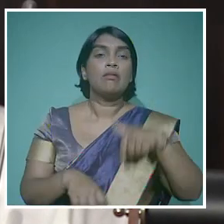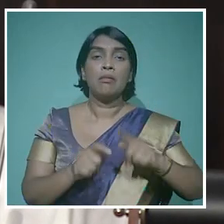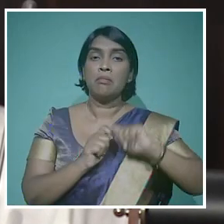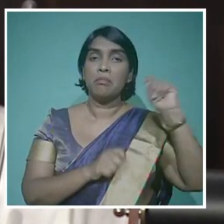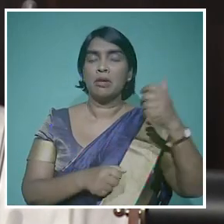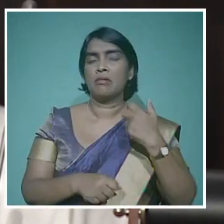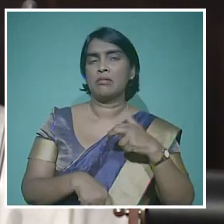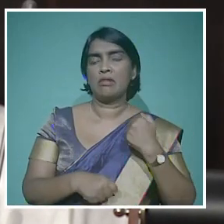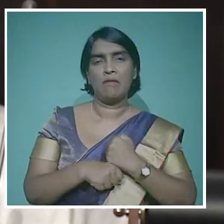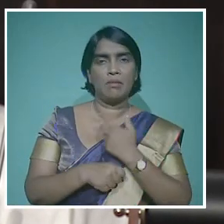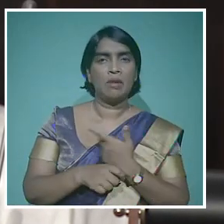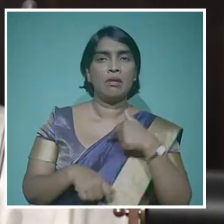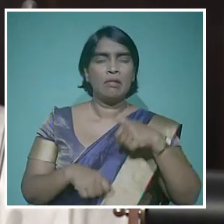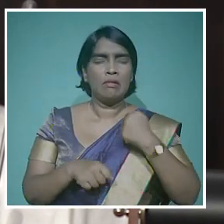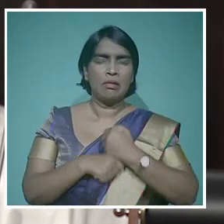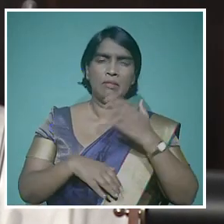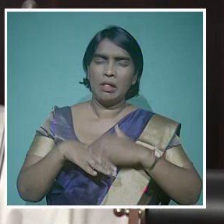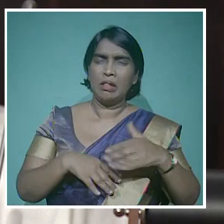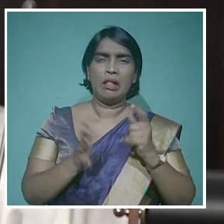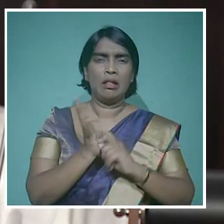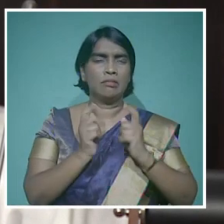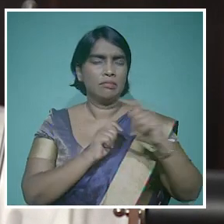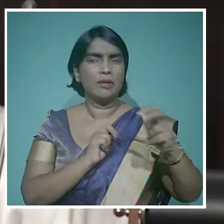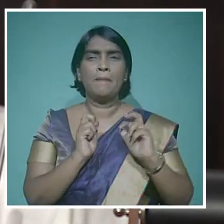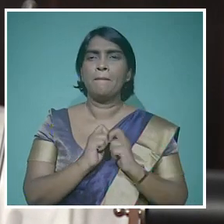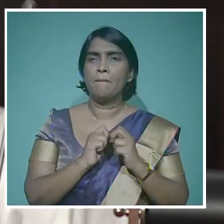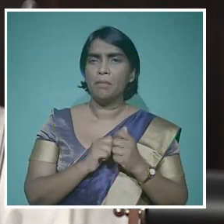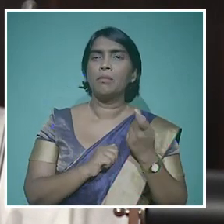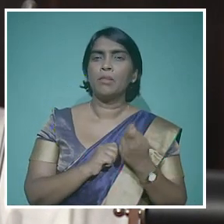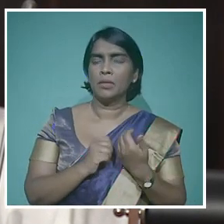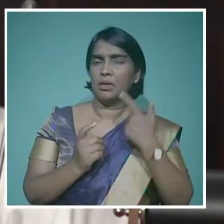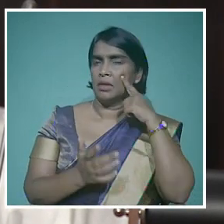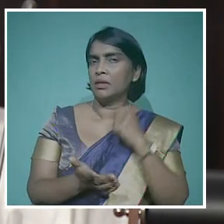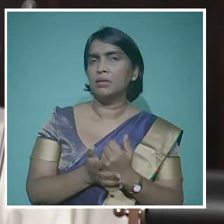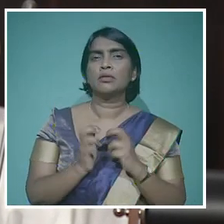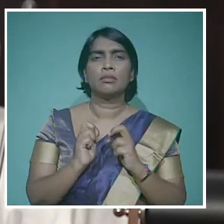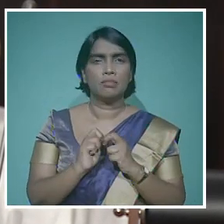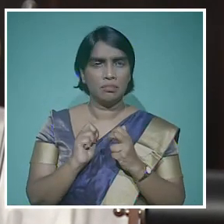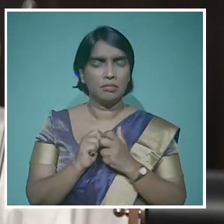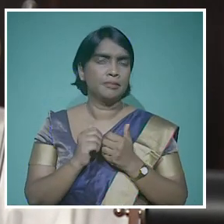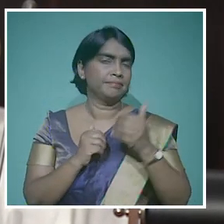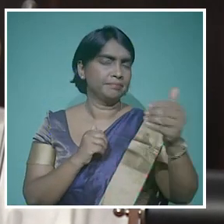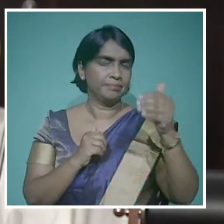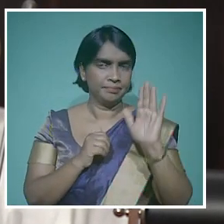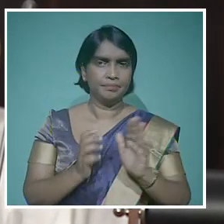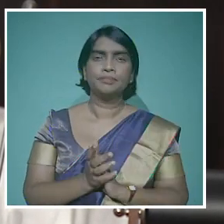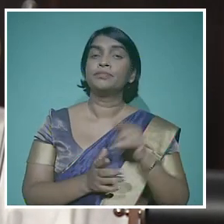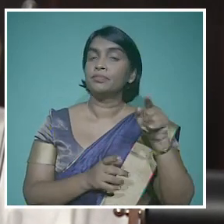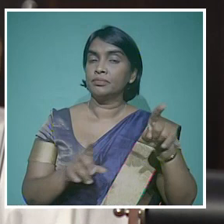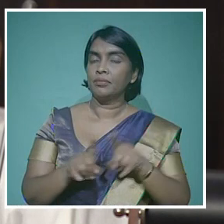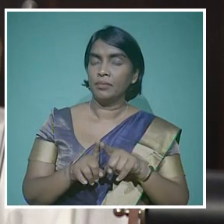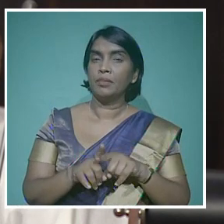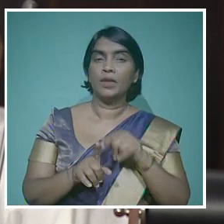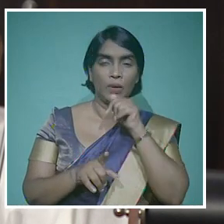දෙන ලබන ණය කළමකාර ගැටලු ඇති කරමින් මේ ආර්ථිකයට දරාගත නොහැකි මට්ටමක ළඟා වී ඇත. ඒ අනුව